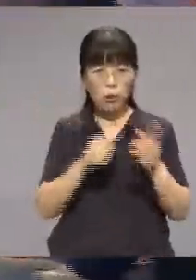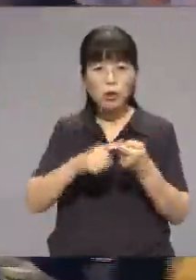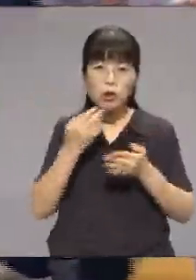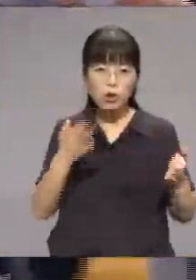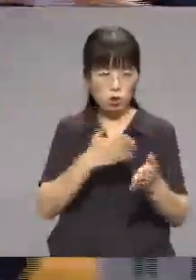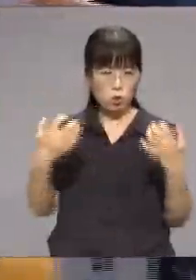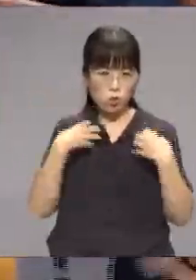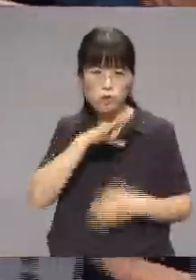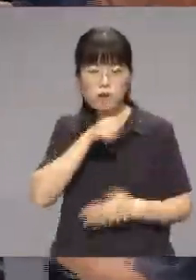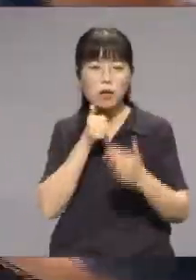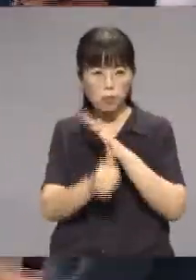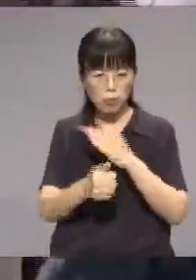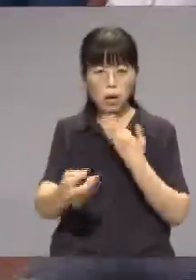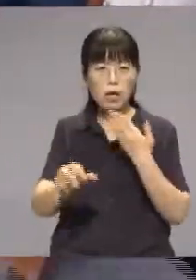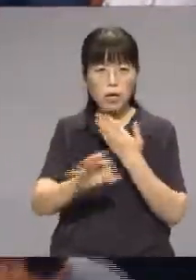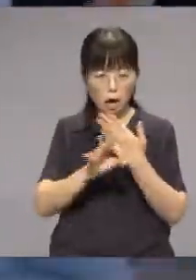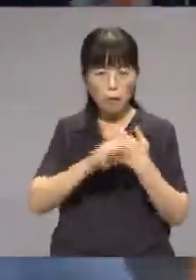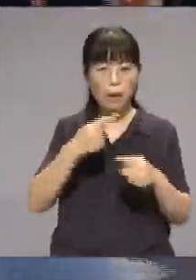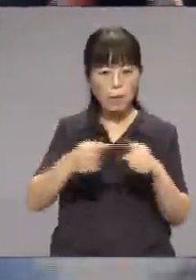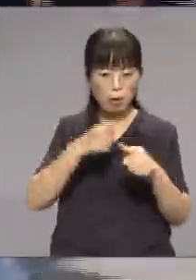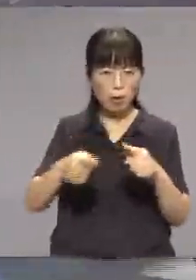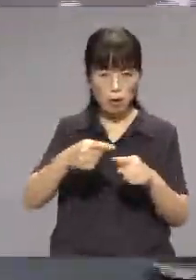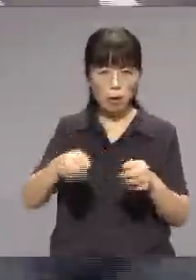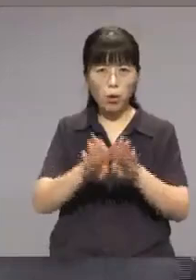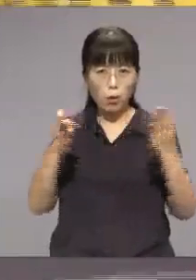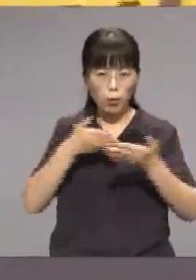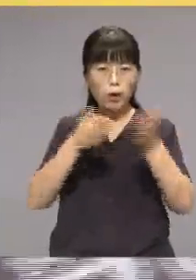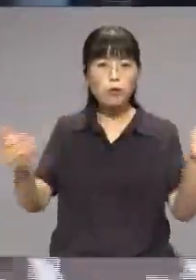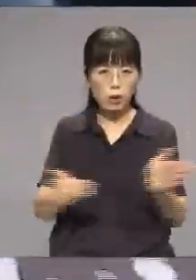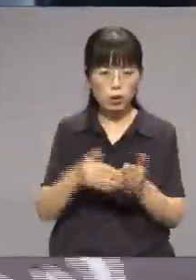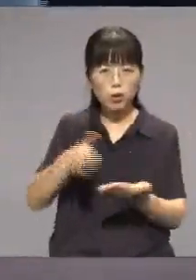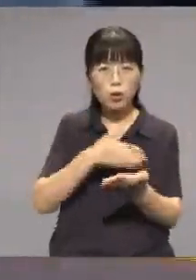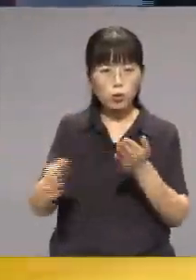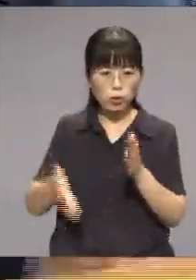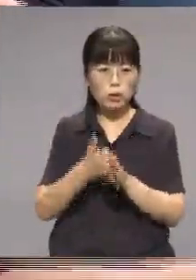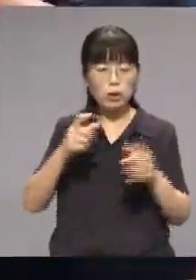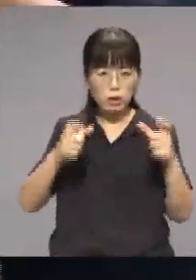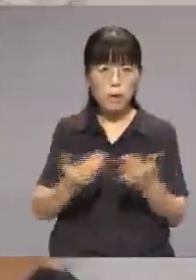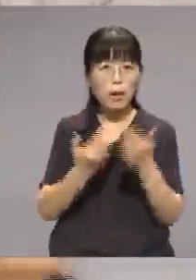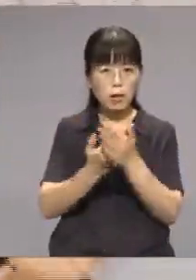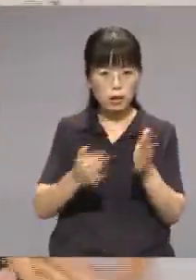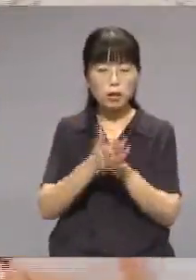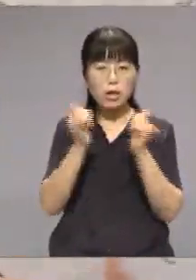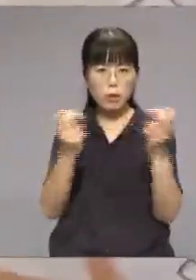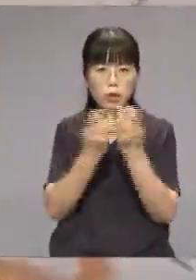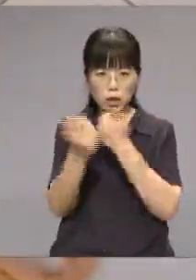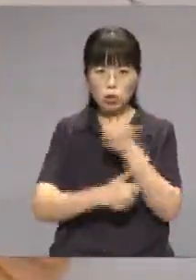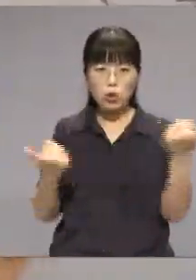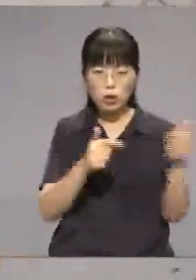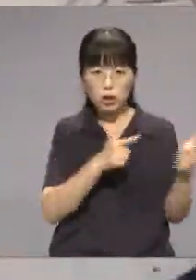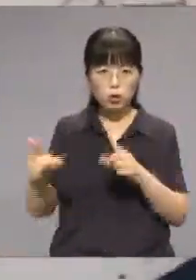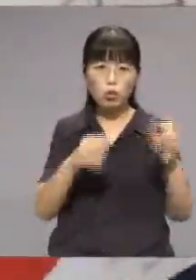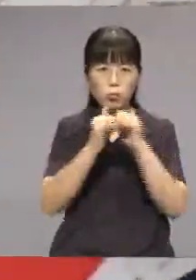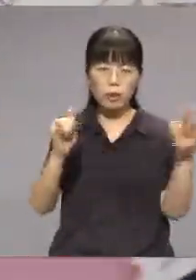경기도청을 항의 방문해 예비평가 결과 공개를 촉구했습니다. 동두천시 지역발전 범시민대책위원회 등